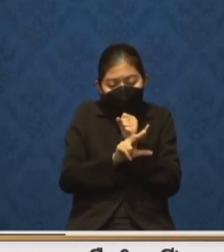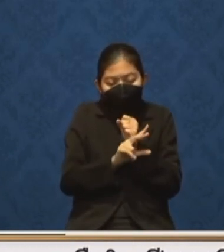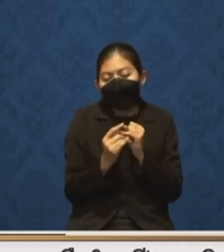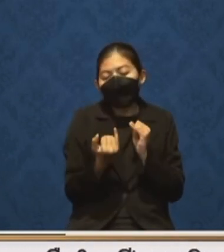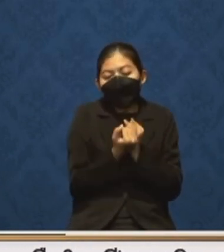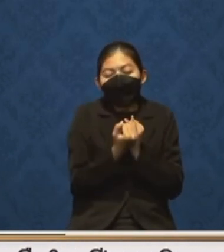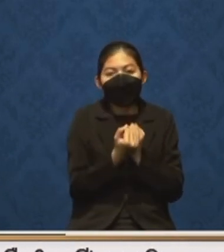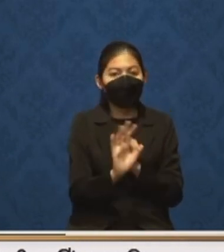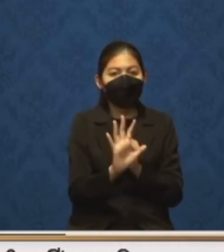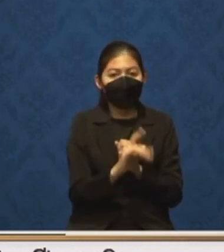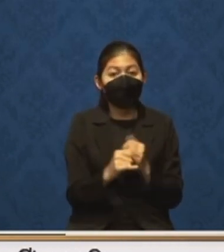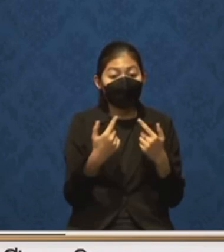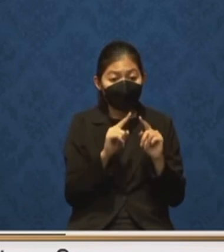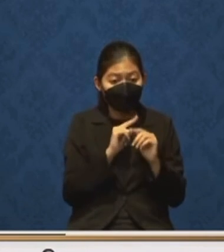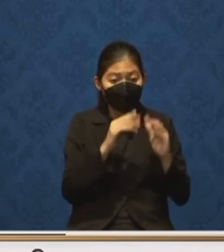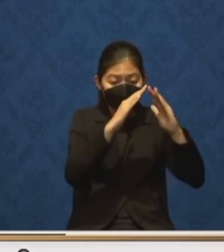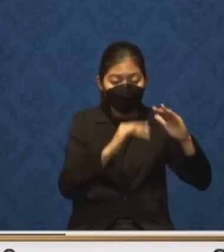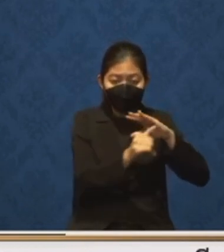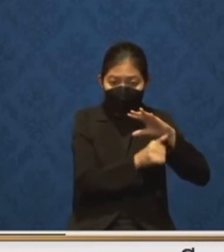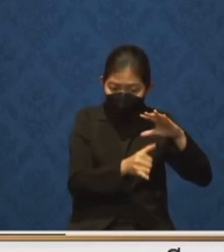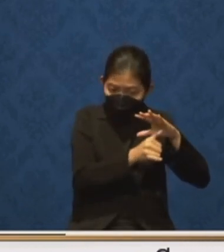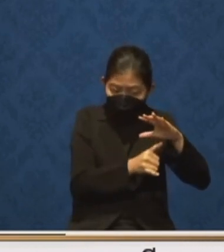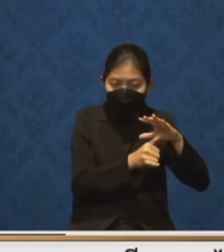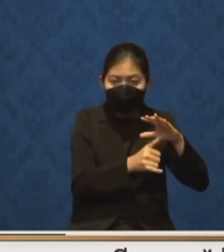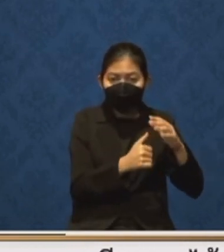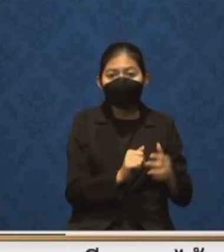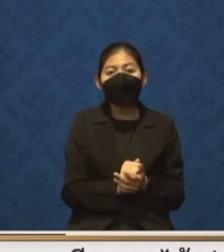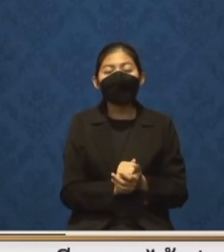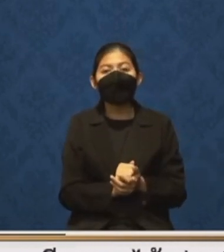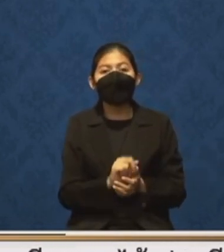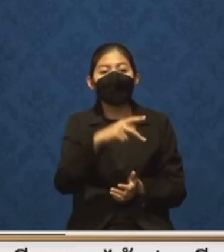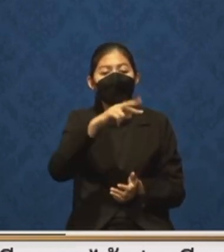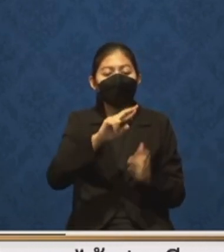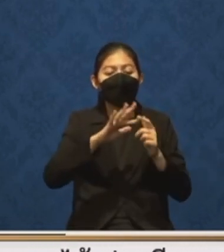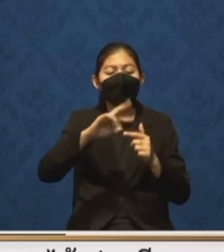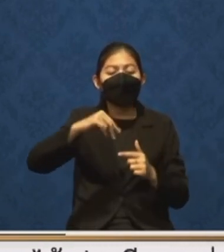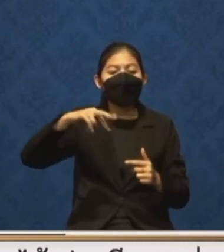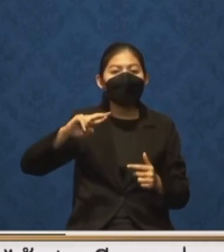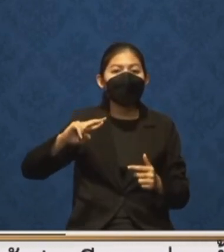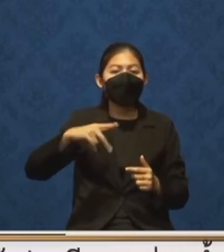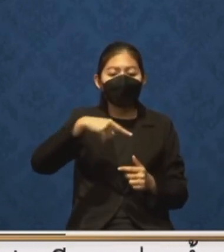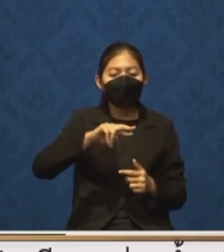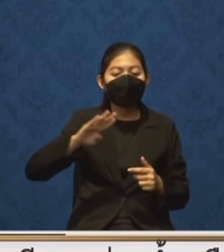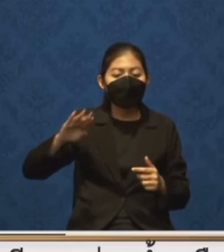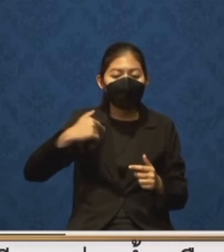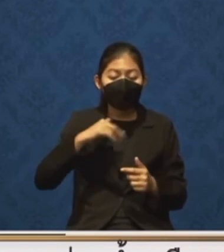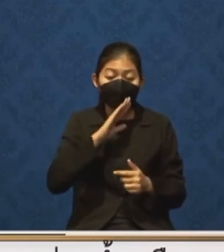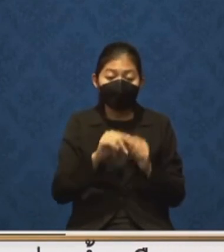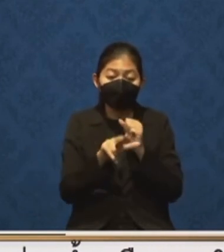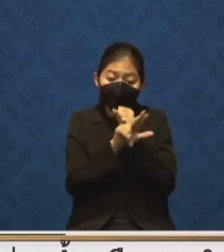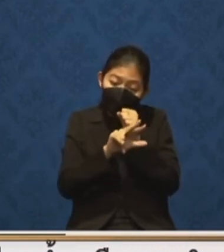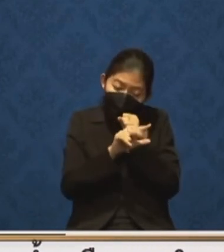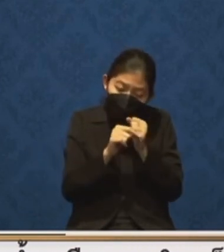ในร่างพรบรของพักกาวไ่กมีเขีนจดเกนวาถาจะสูบเสบก็